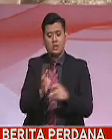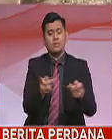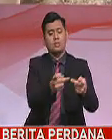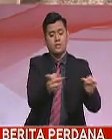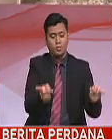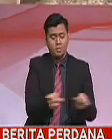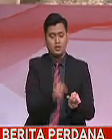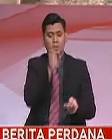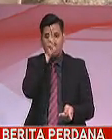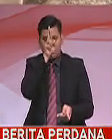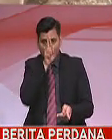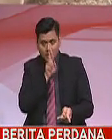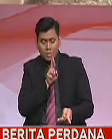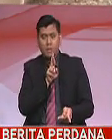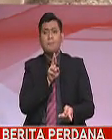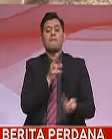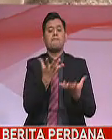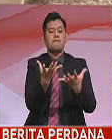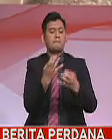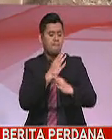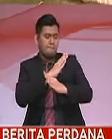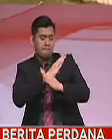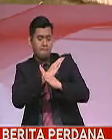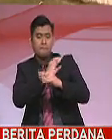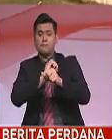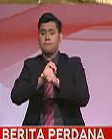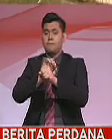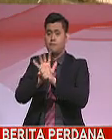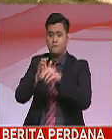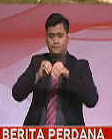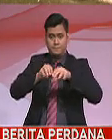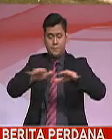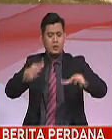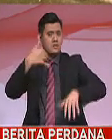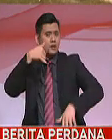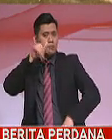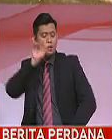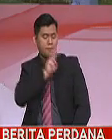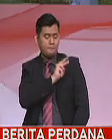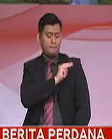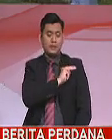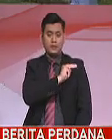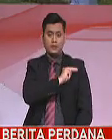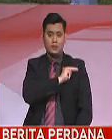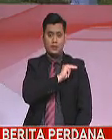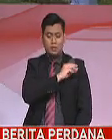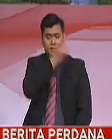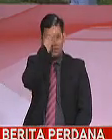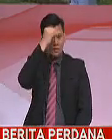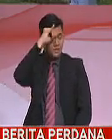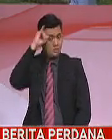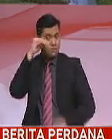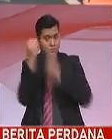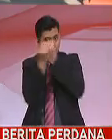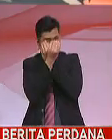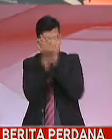sebagai langkah lanjutan bagi mengawal penularan wabak ini. Semalam, Menteri Kanan Keselamatan Dato' Sri Ismail Sabri Yaakob